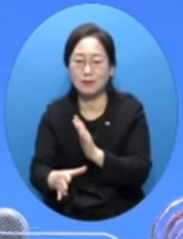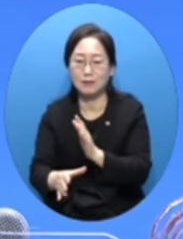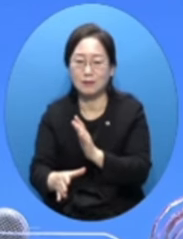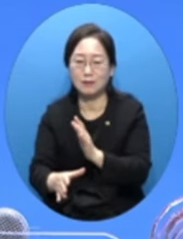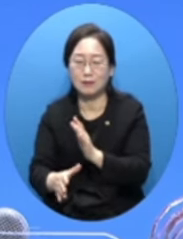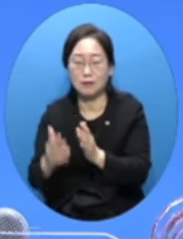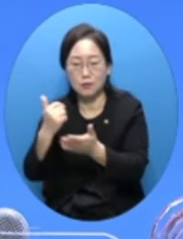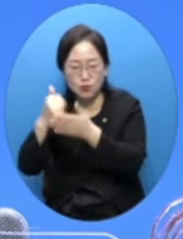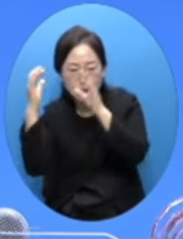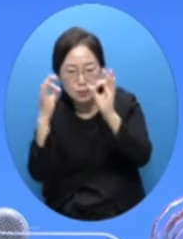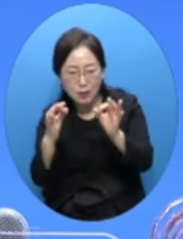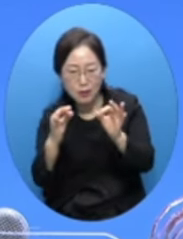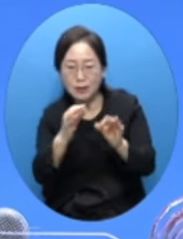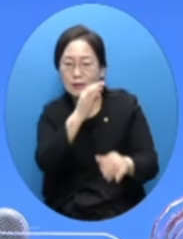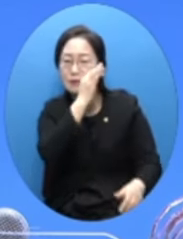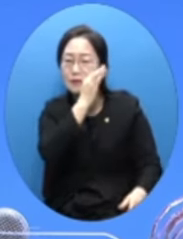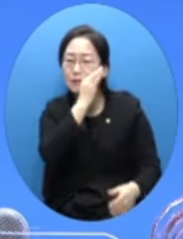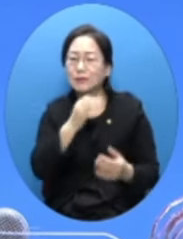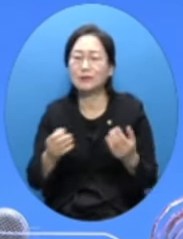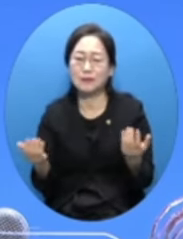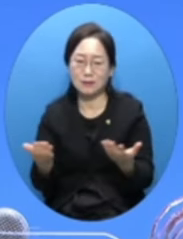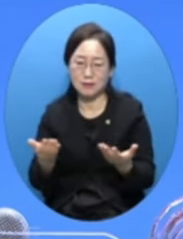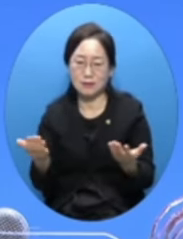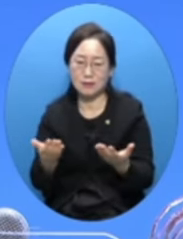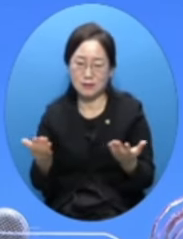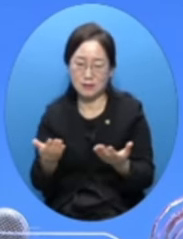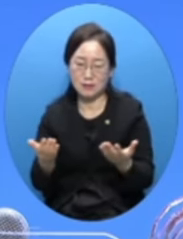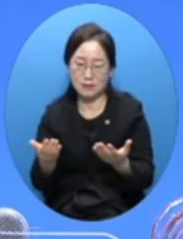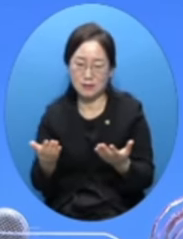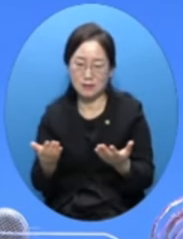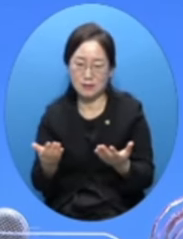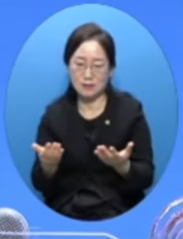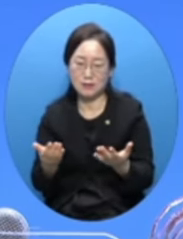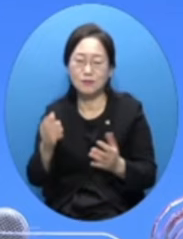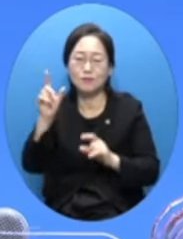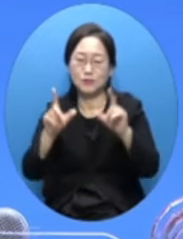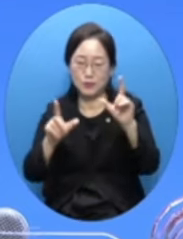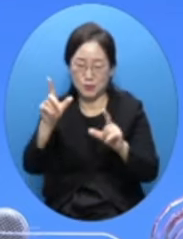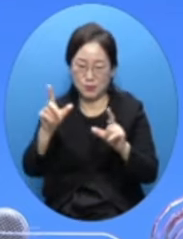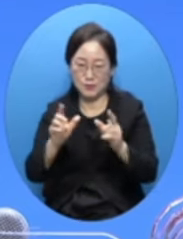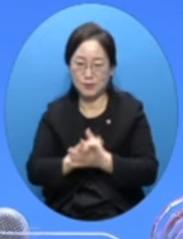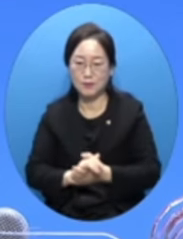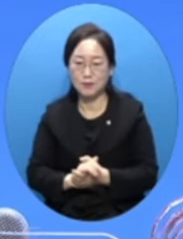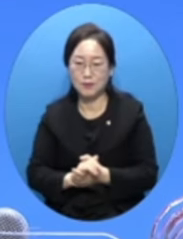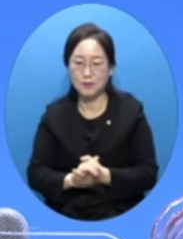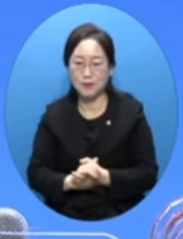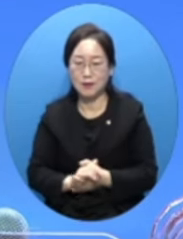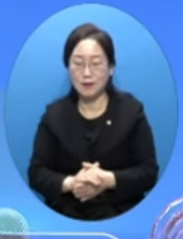주님 앞에서 부끄러운 인생을 사는 모습으로 바뀌게 되는 것입니다. 그래서